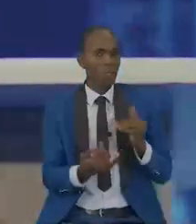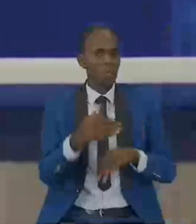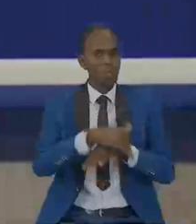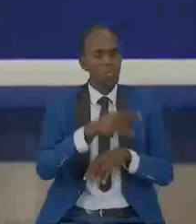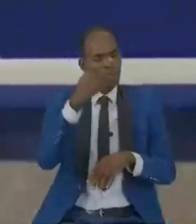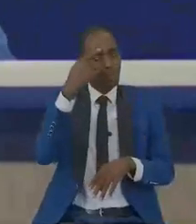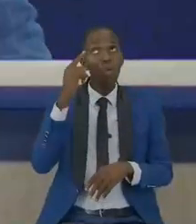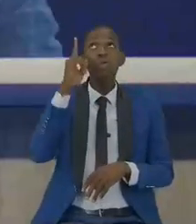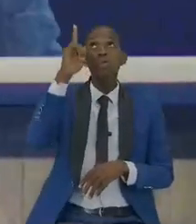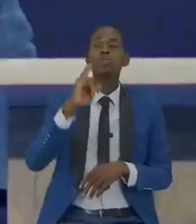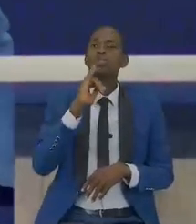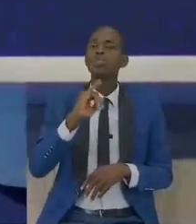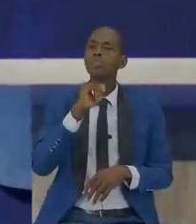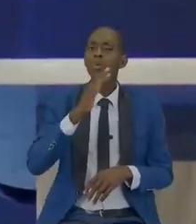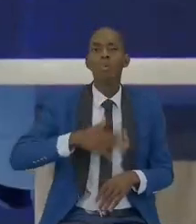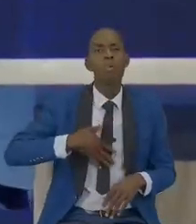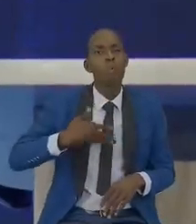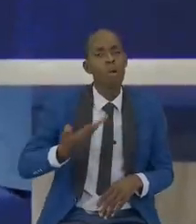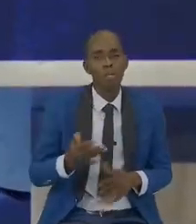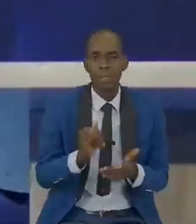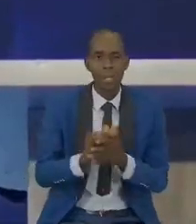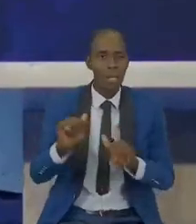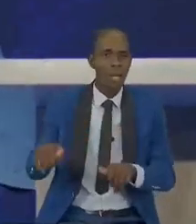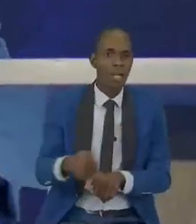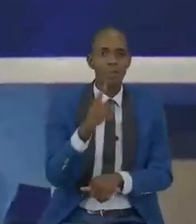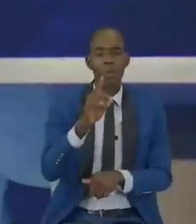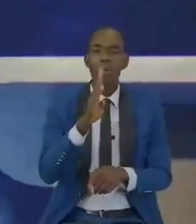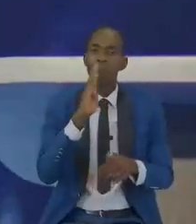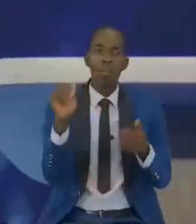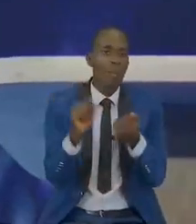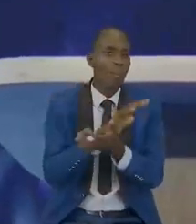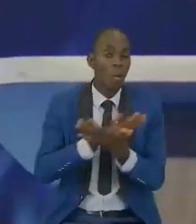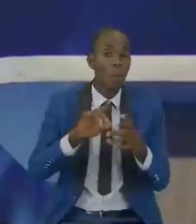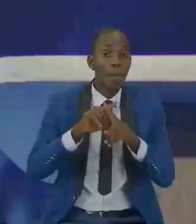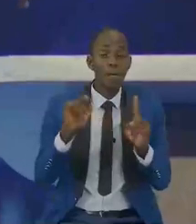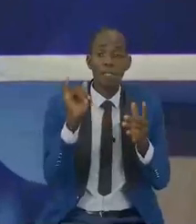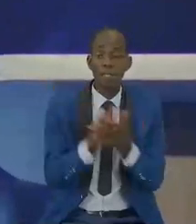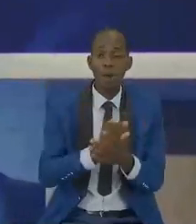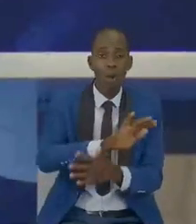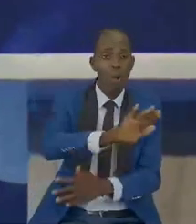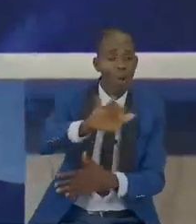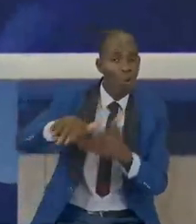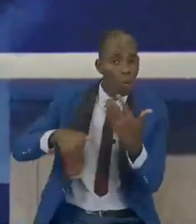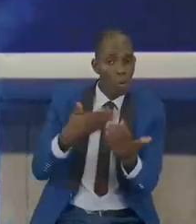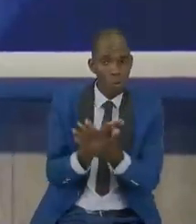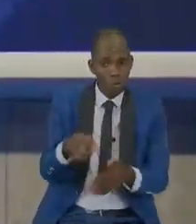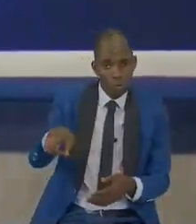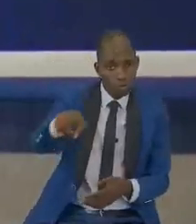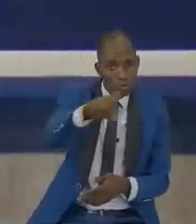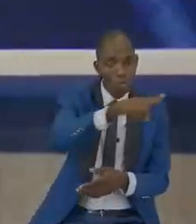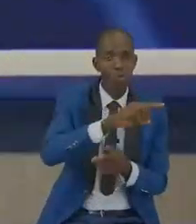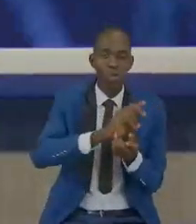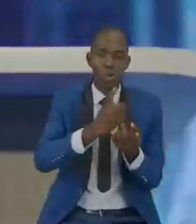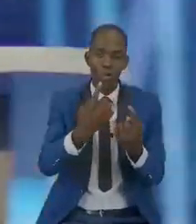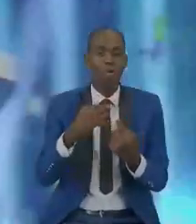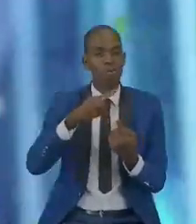je vais lui donner une autre occasion. Parce que il ne voulant pas qu'aucun périsse, mais voulant que